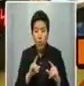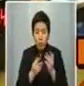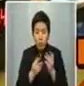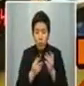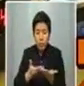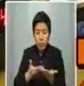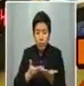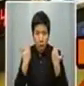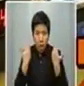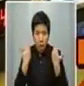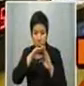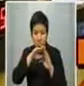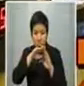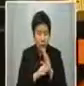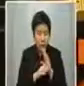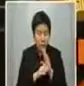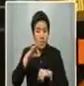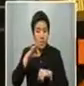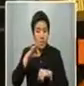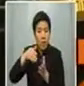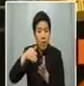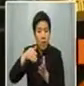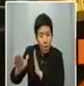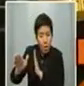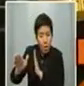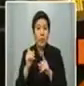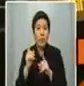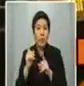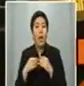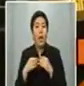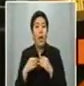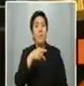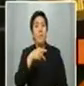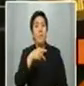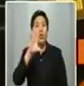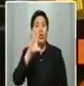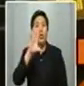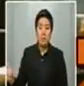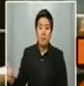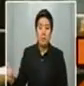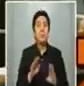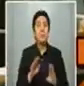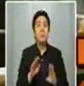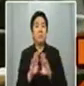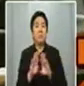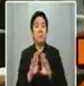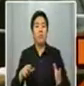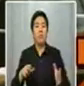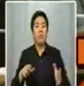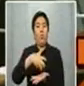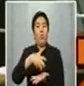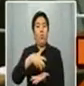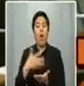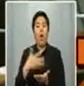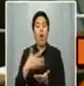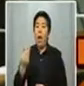จะสู่เข้าสู่กระบวนการถอดถอนเนี่ยนะครับก็จะมีการให้ปปช.เนี่ยมาแถลงเปิดสำนวนนะฮะแล้วก็ให้ผู้ถูกกล่าวหาเนี่ยชี้แจงก็คือ